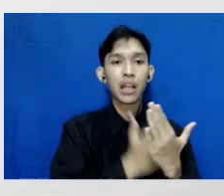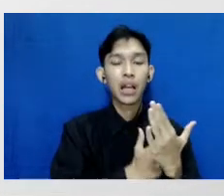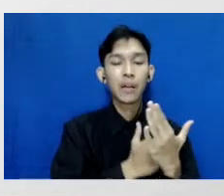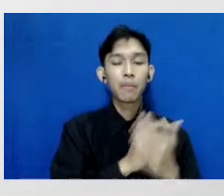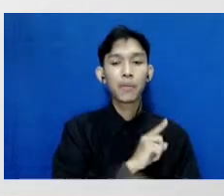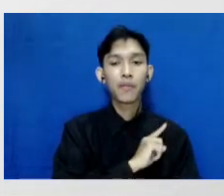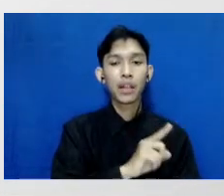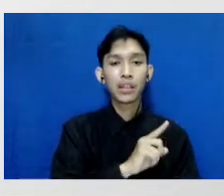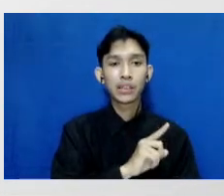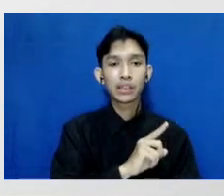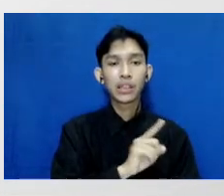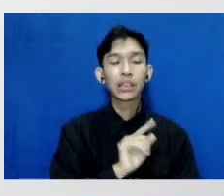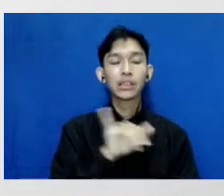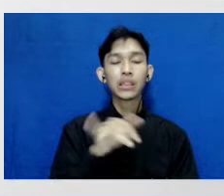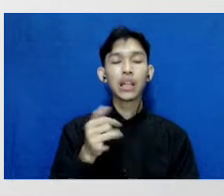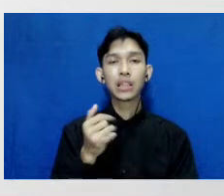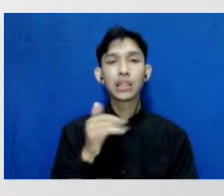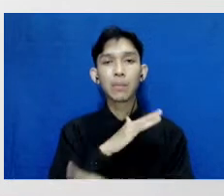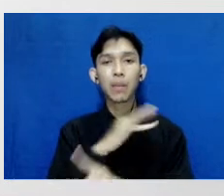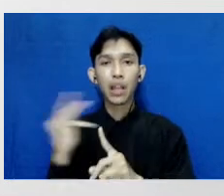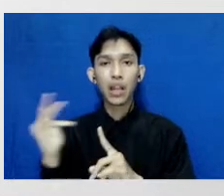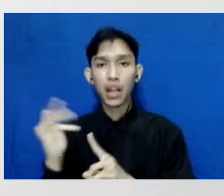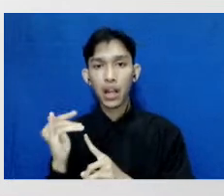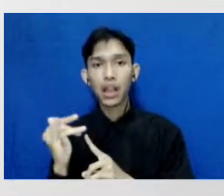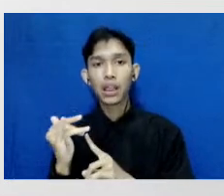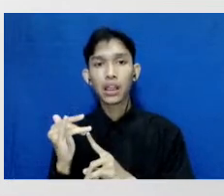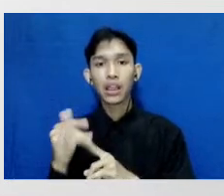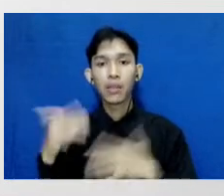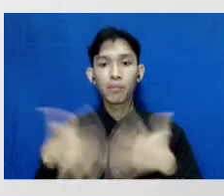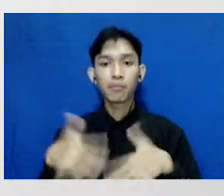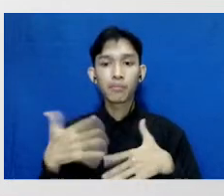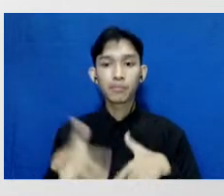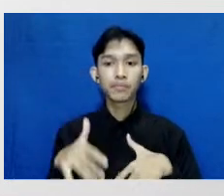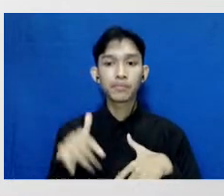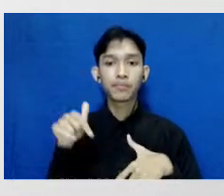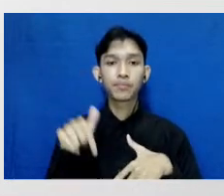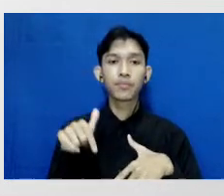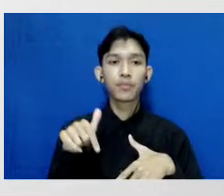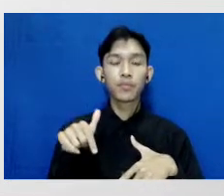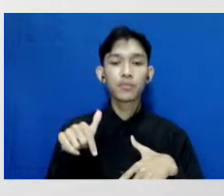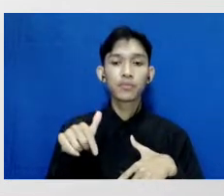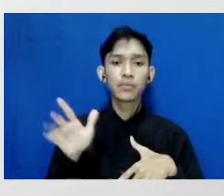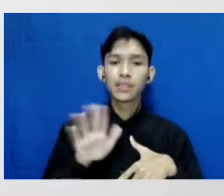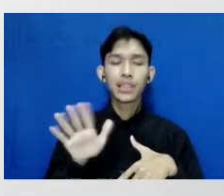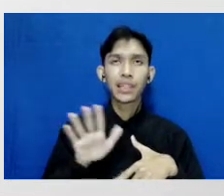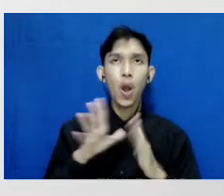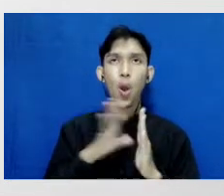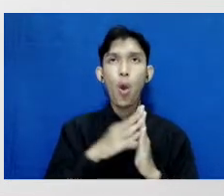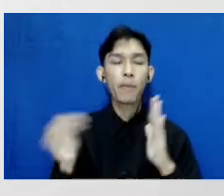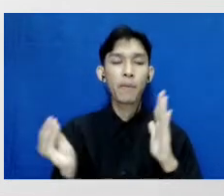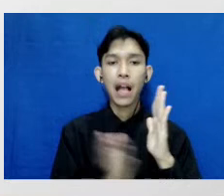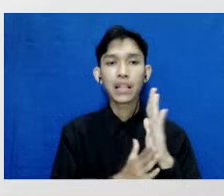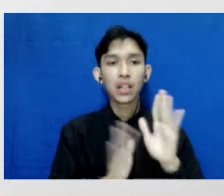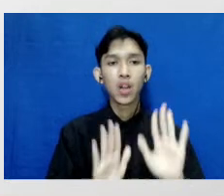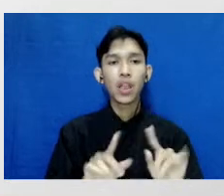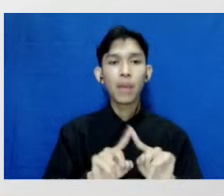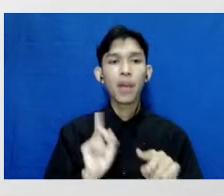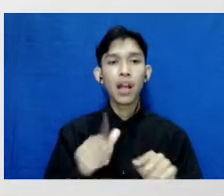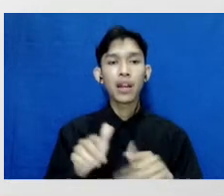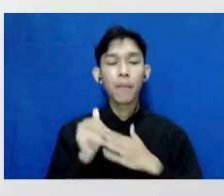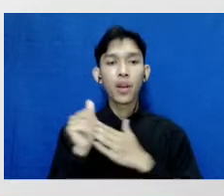supaya di masyarakat implementasi kebijakan privasinya tidak asal copy paste, tapi benar-benar ada